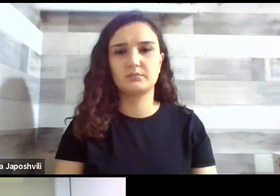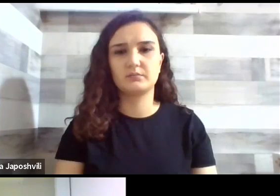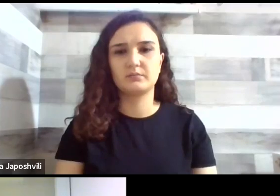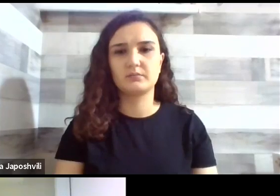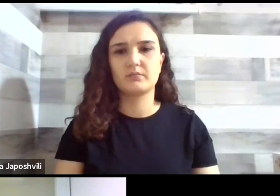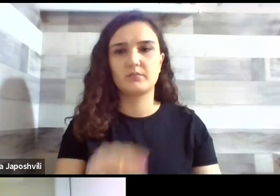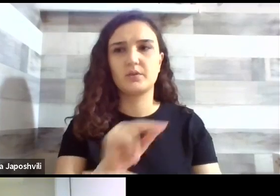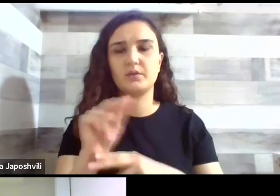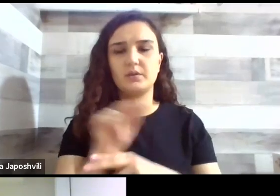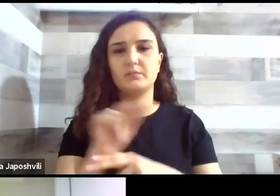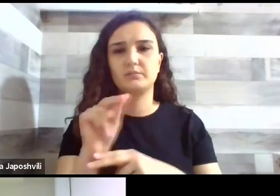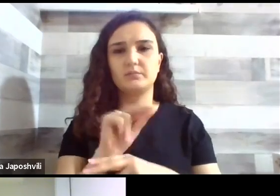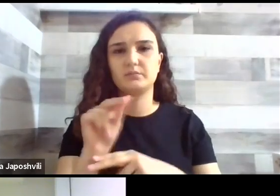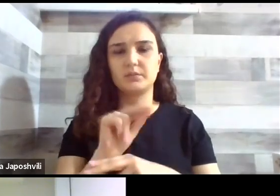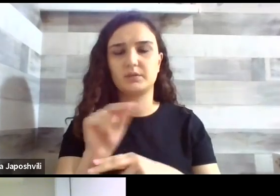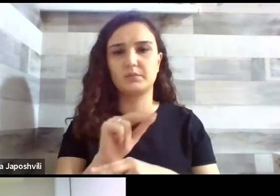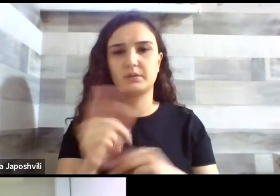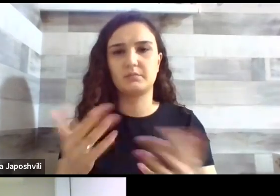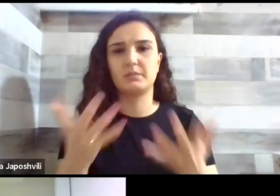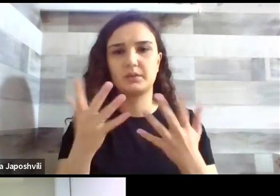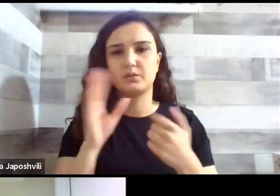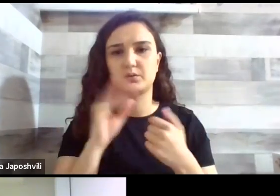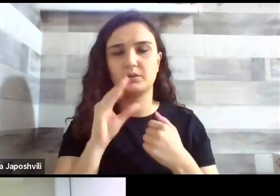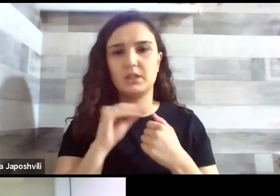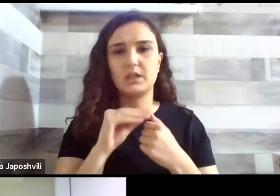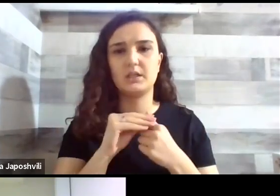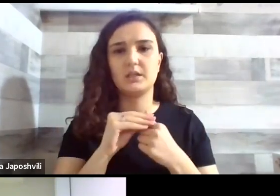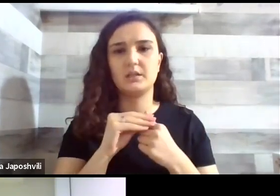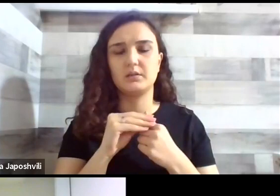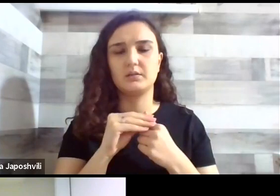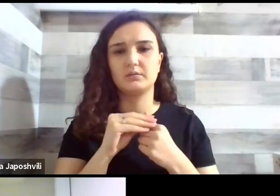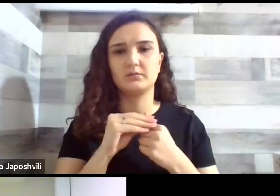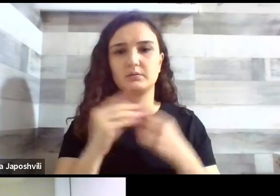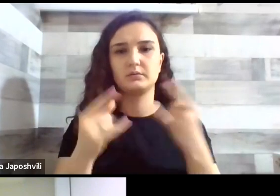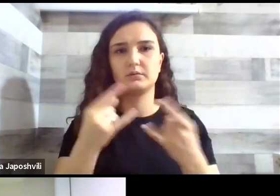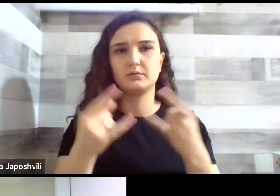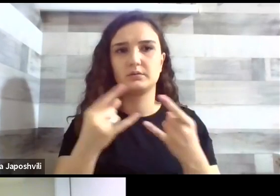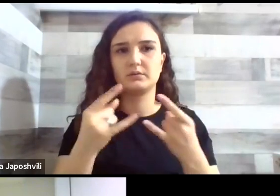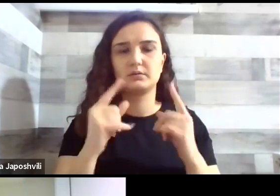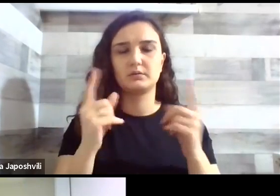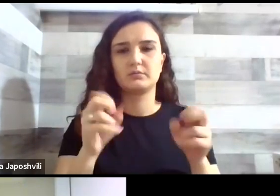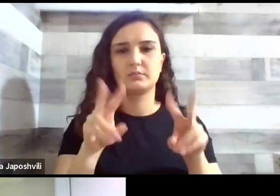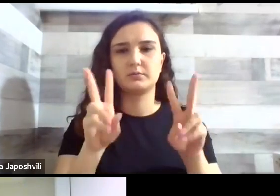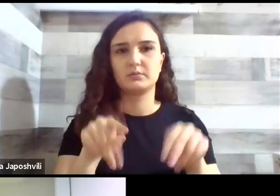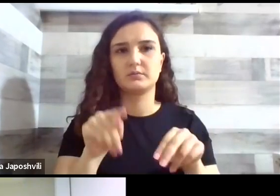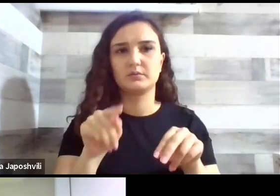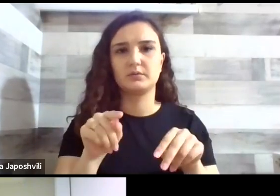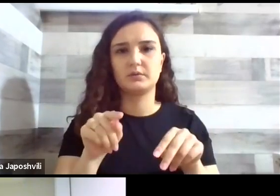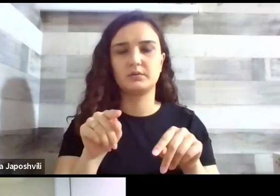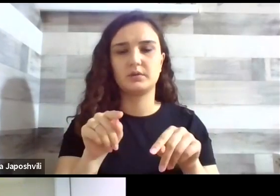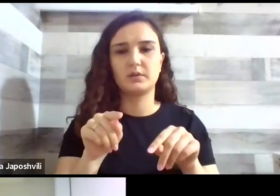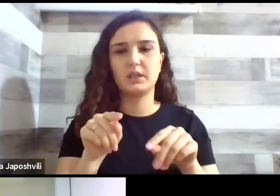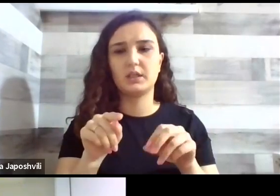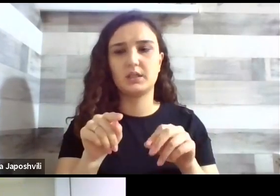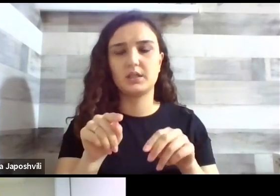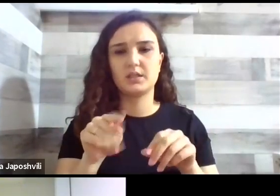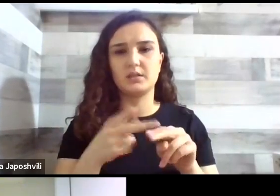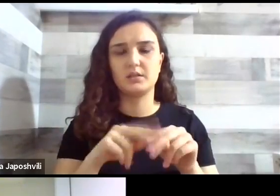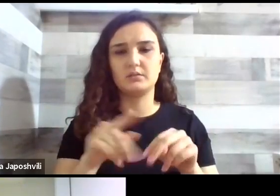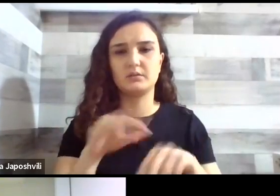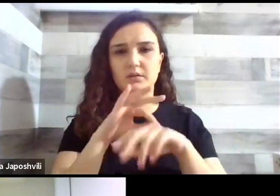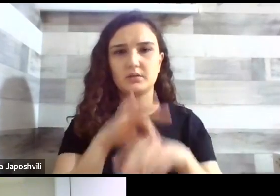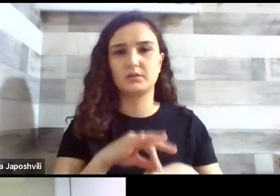თერაპიამ შეიძლება მოიტანოს ეფექტი, როდესაც ეკრანის მიღმა არსებული სპეციალისტი ატარებს და რომ ამას